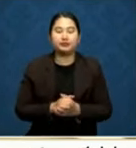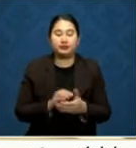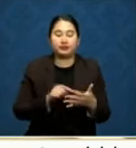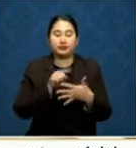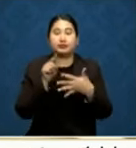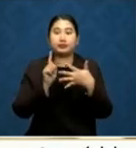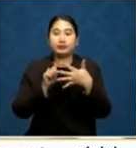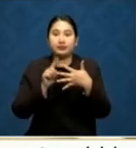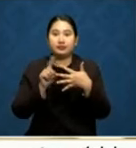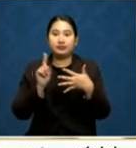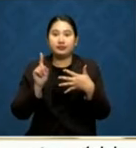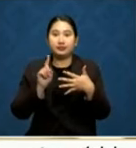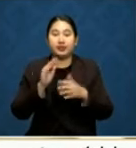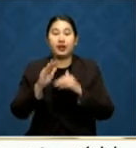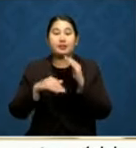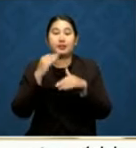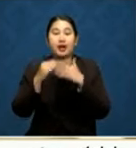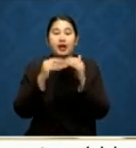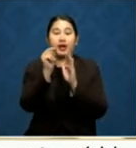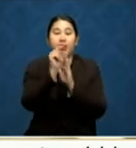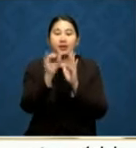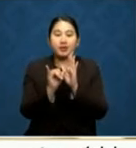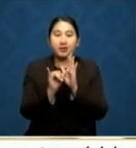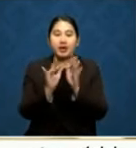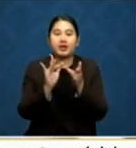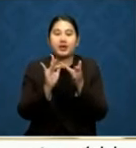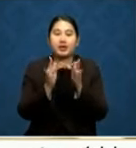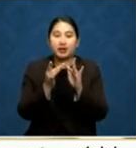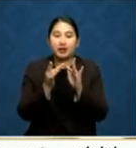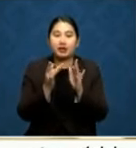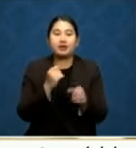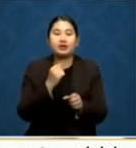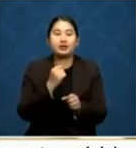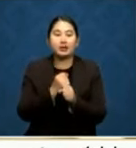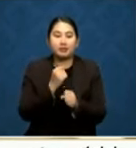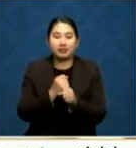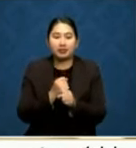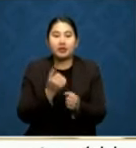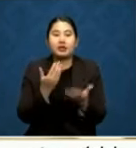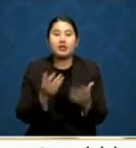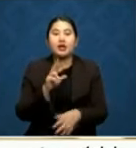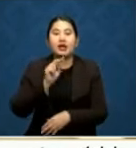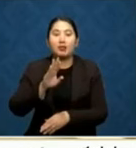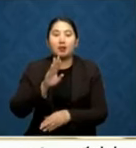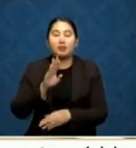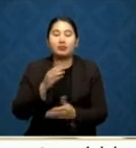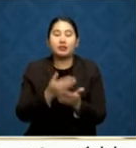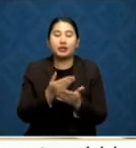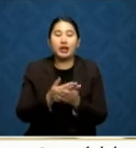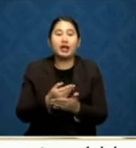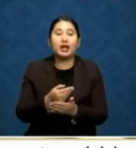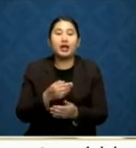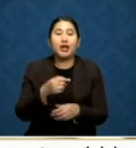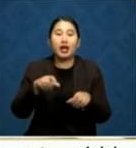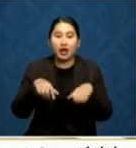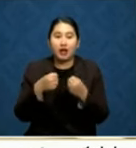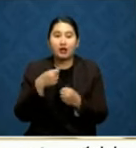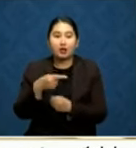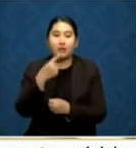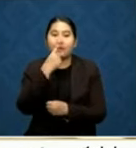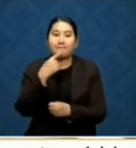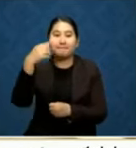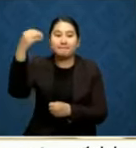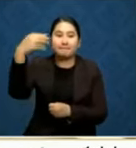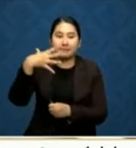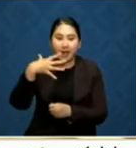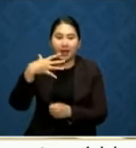2. เร่งเดือนหนานโยบายเ็ตมิเตอรงหรอระบบหักลบหน่วยไฟฟ้ากัพลังานแงอทิ